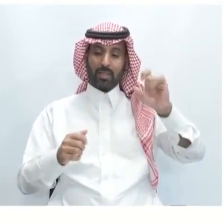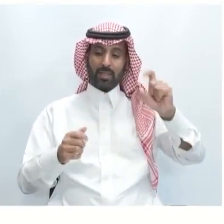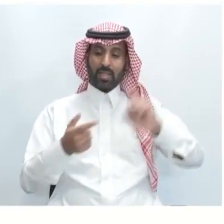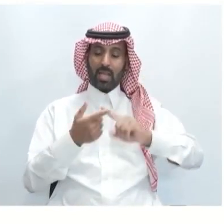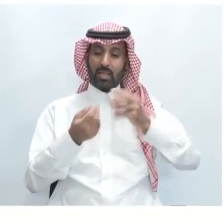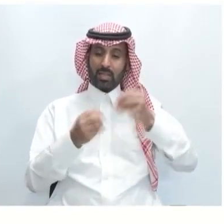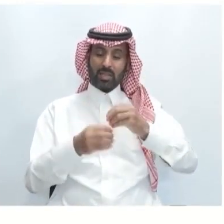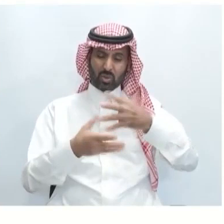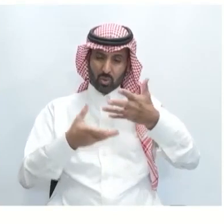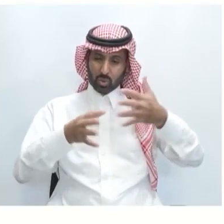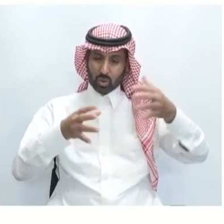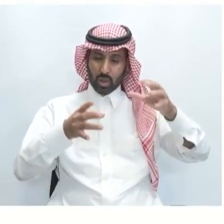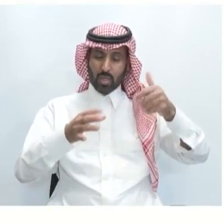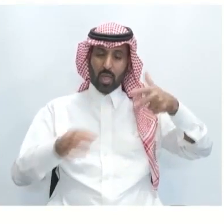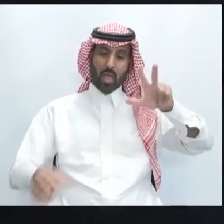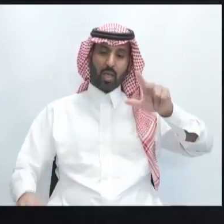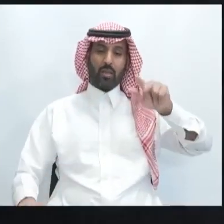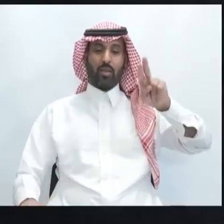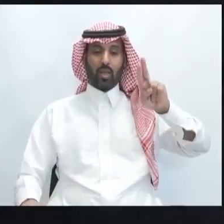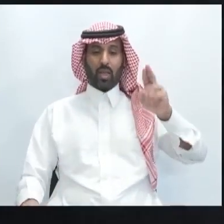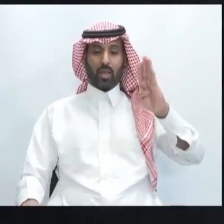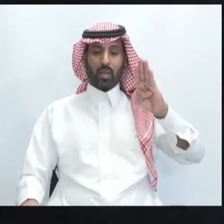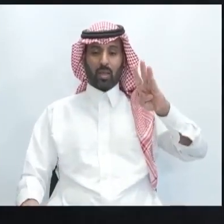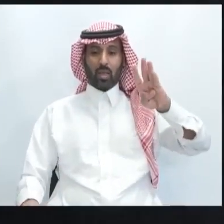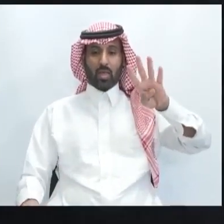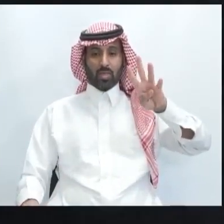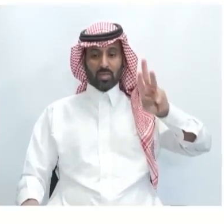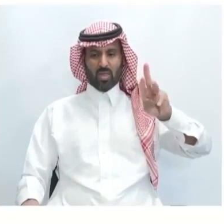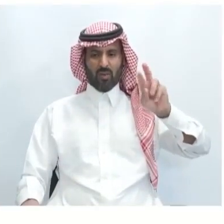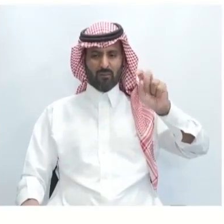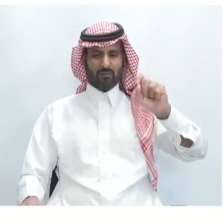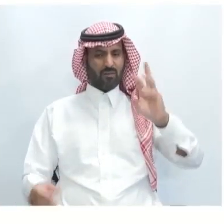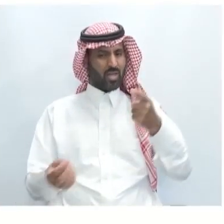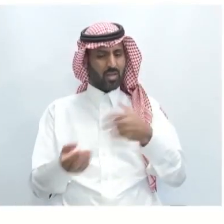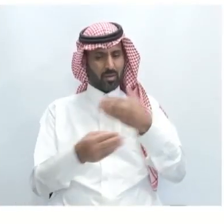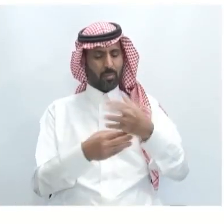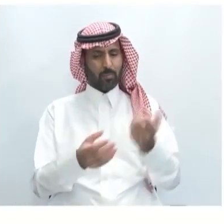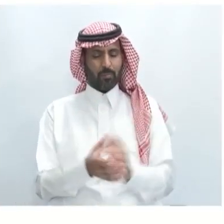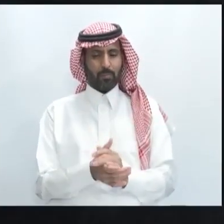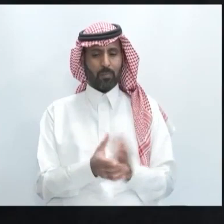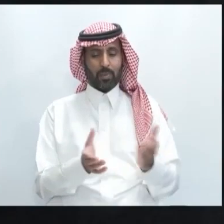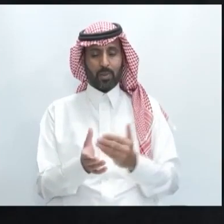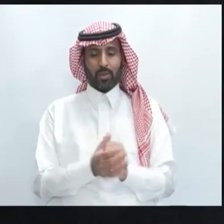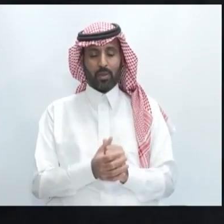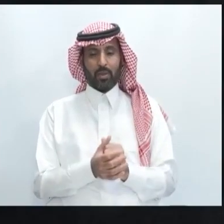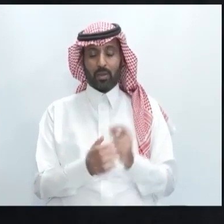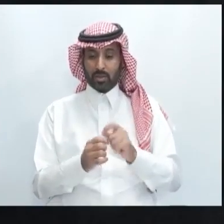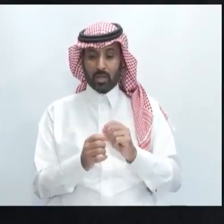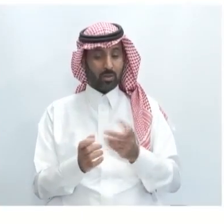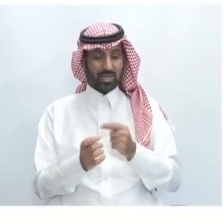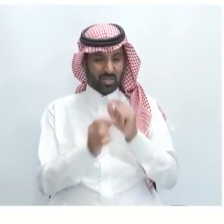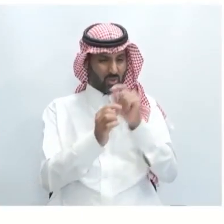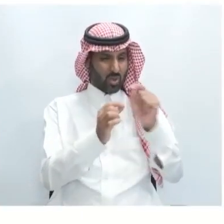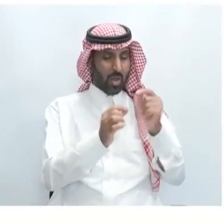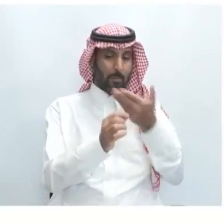المركبات العضويه كيف يتم تفاعل التكثف وماذا يتكون منه بعد ذلك احسنتم يتكون جزيء